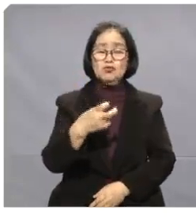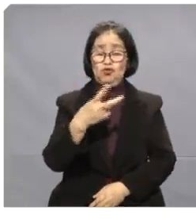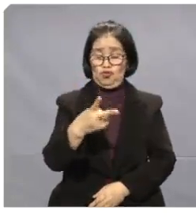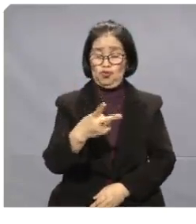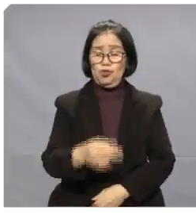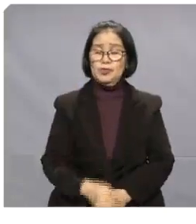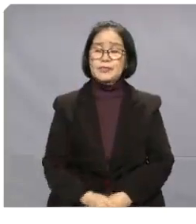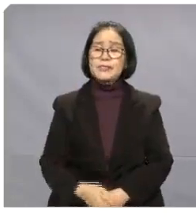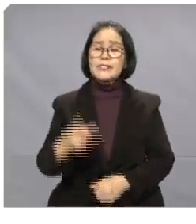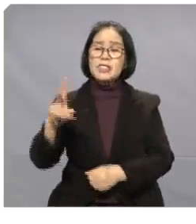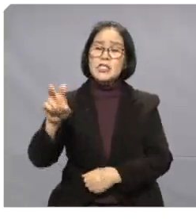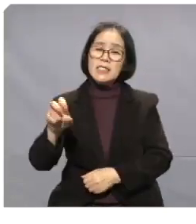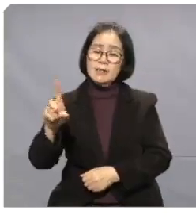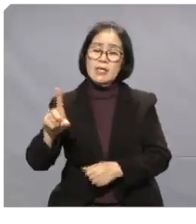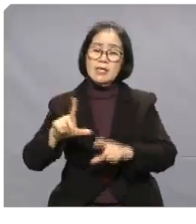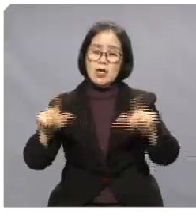222건에서